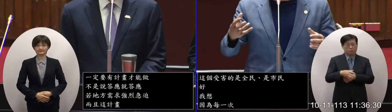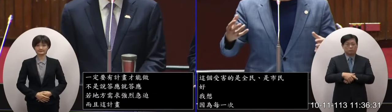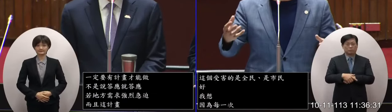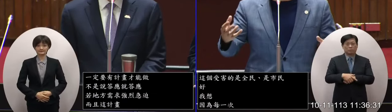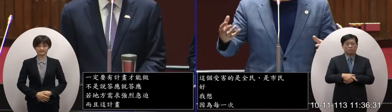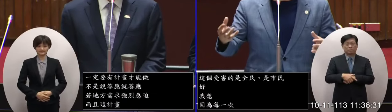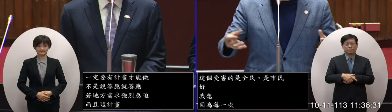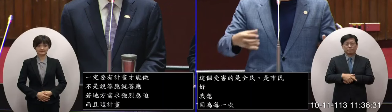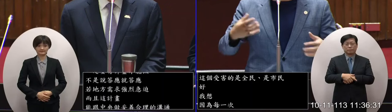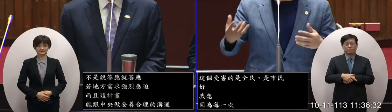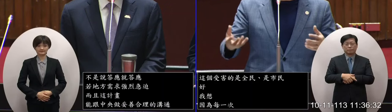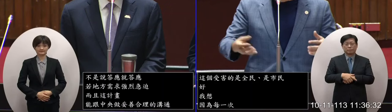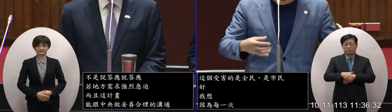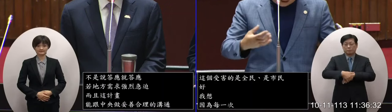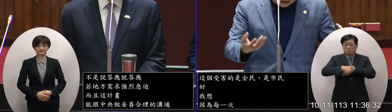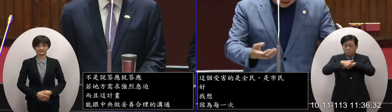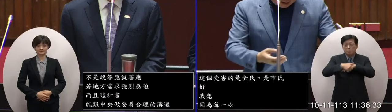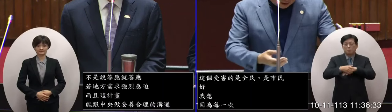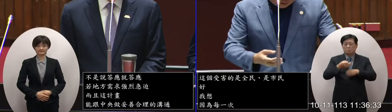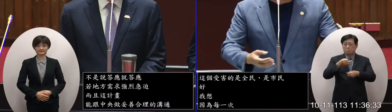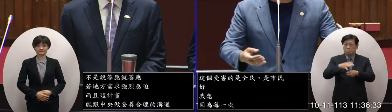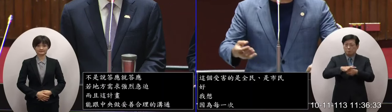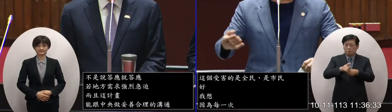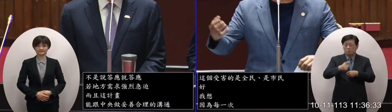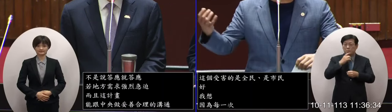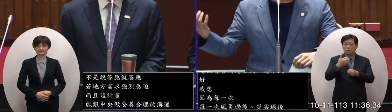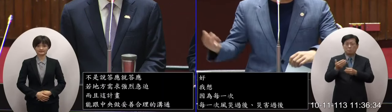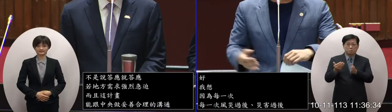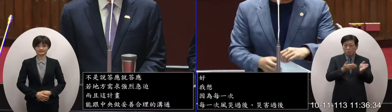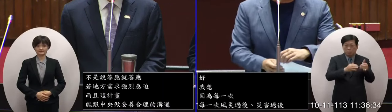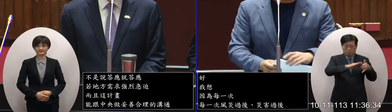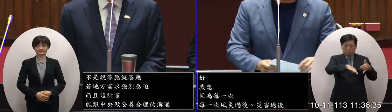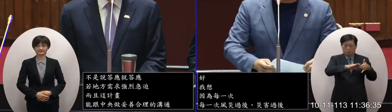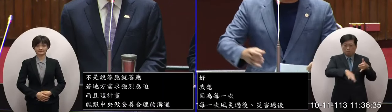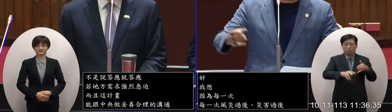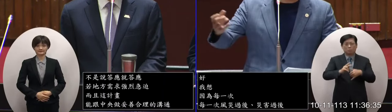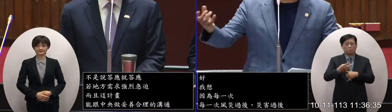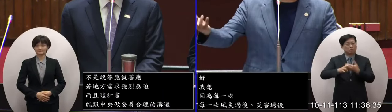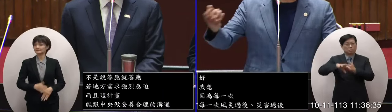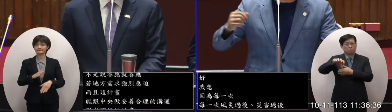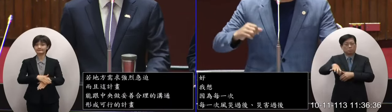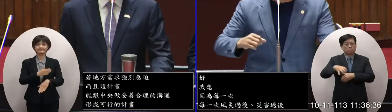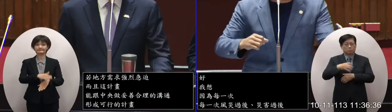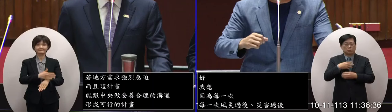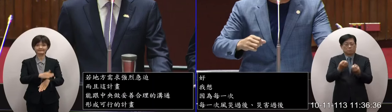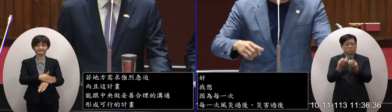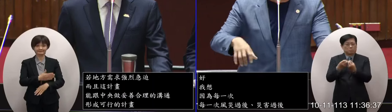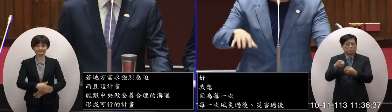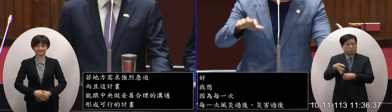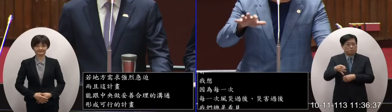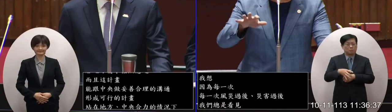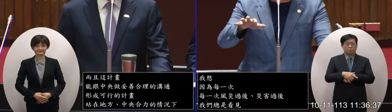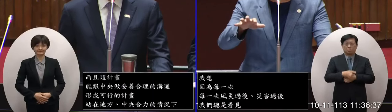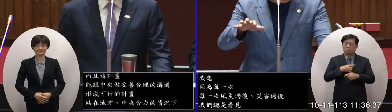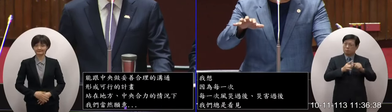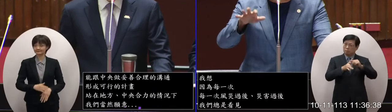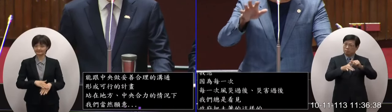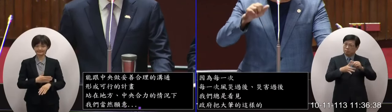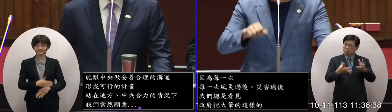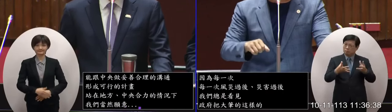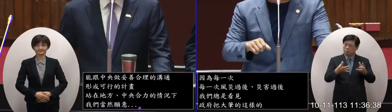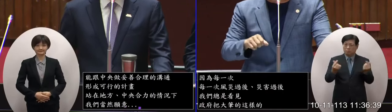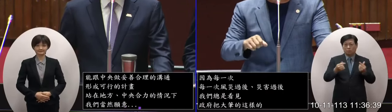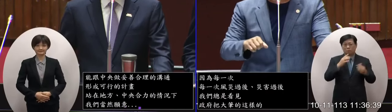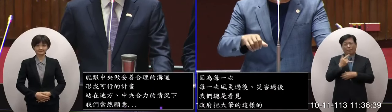子的一个救助的这些预算都往南部或者是其他受创地方，那我们中部地区